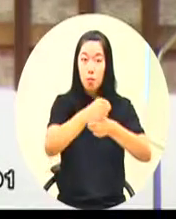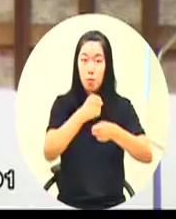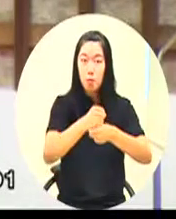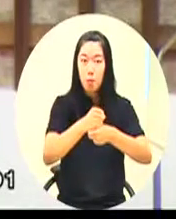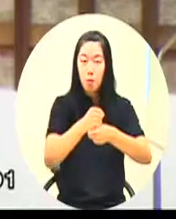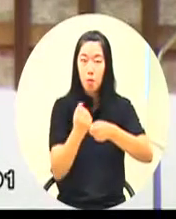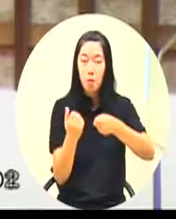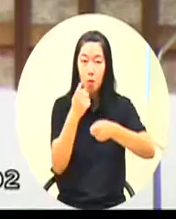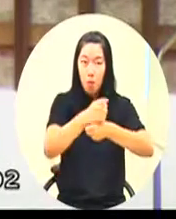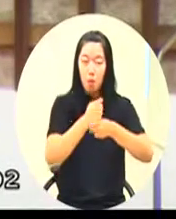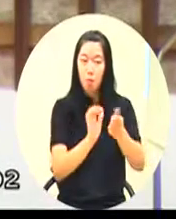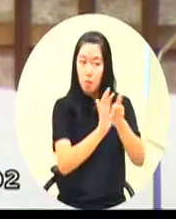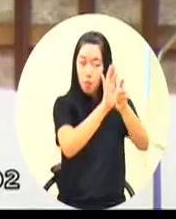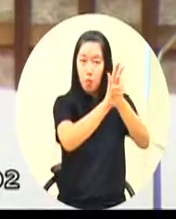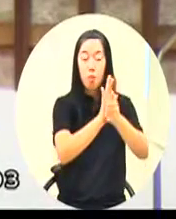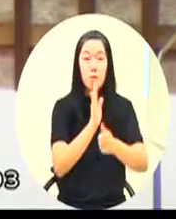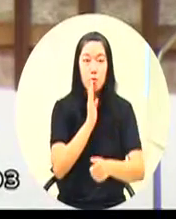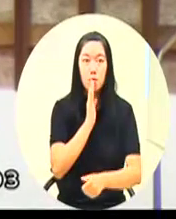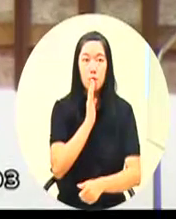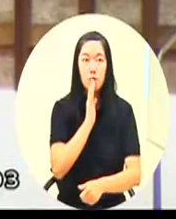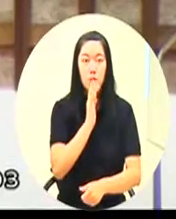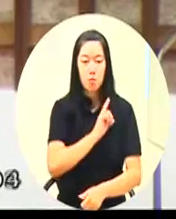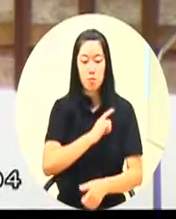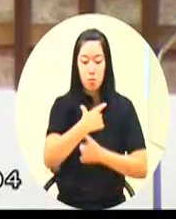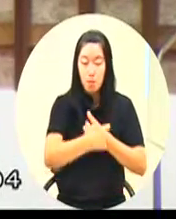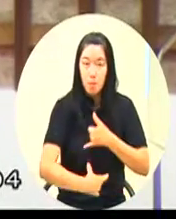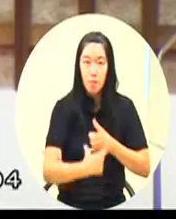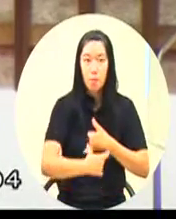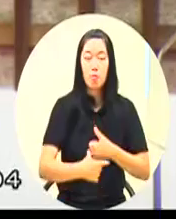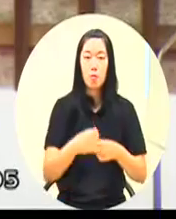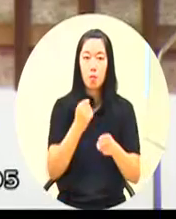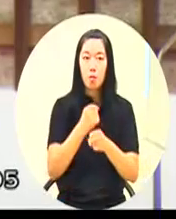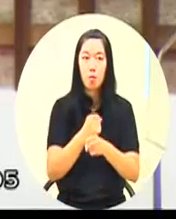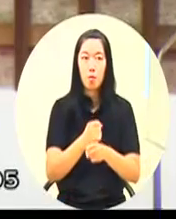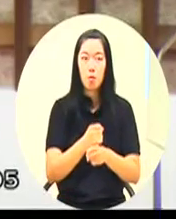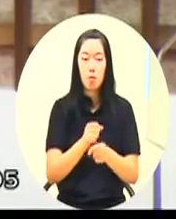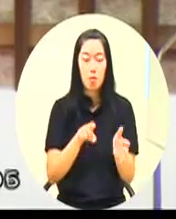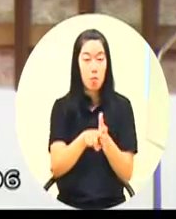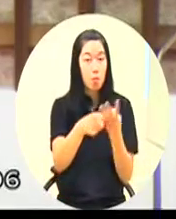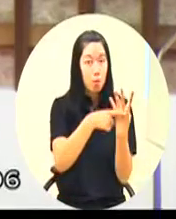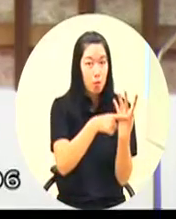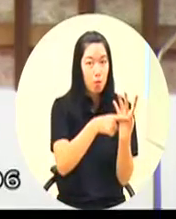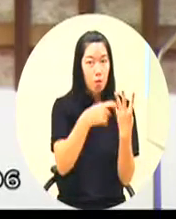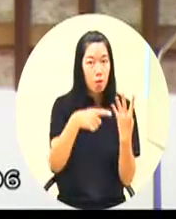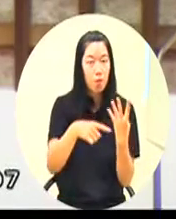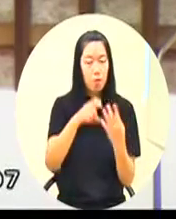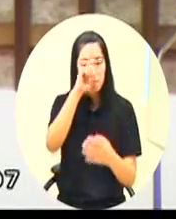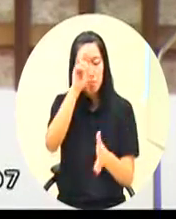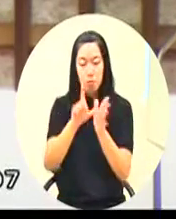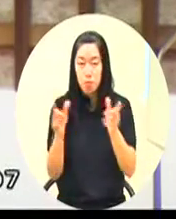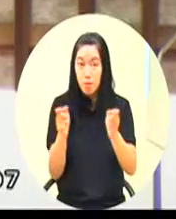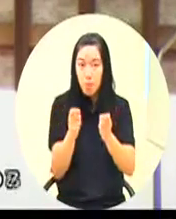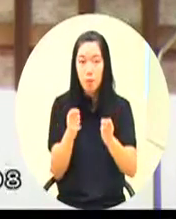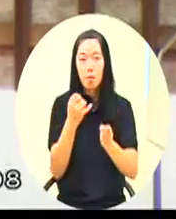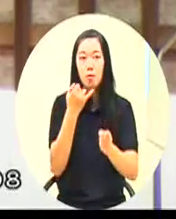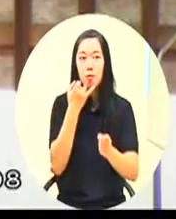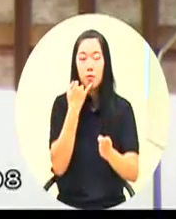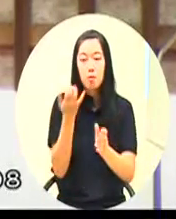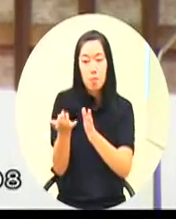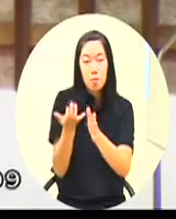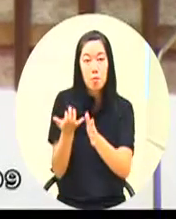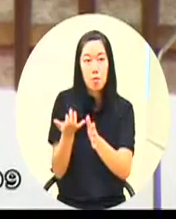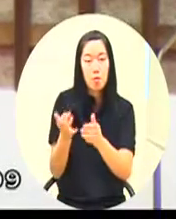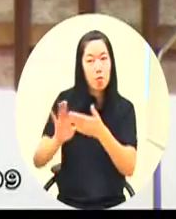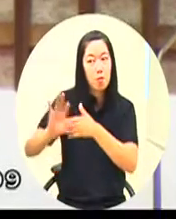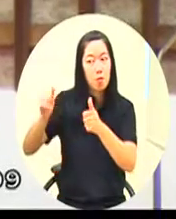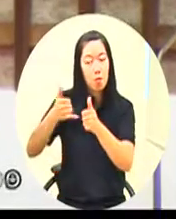推动者，对你本身的一个主体的专业，在最短的时间，诚如刚刚其他的